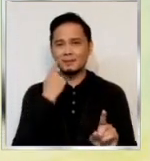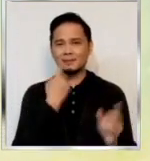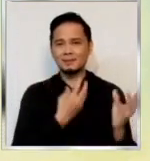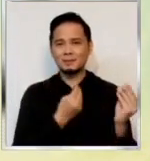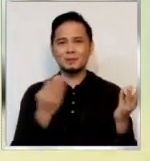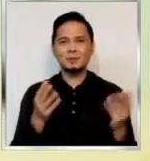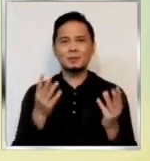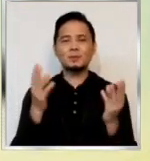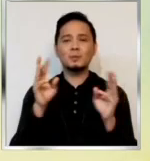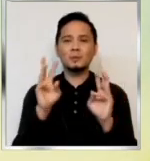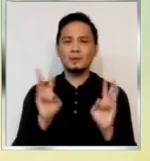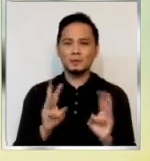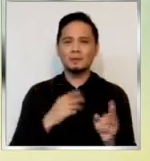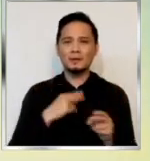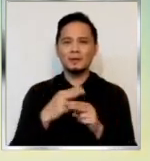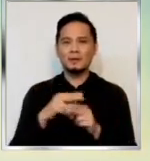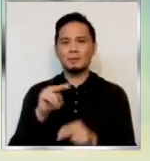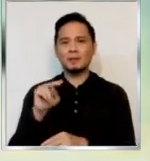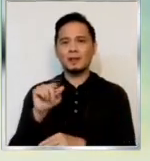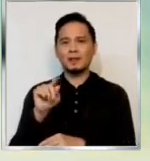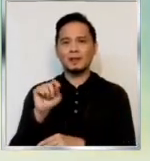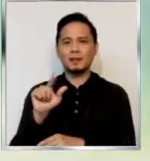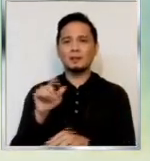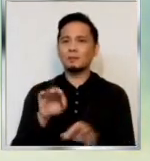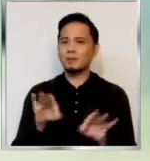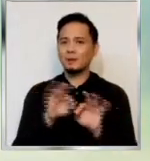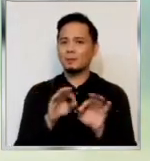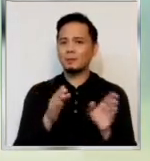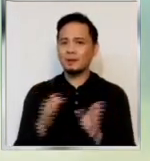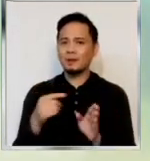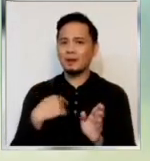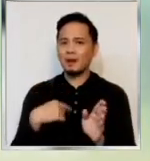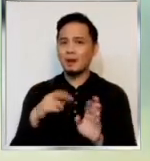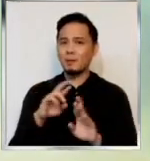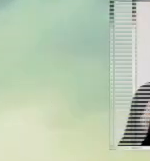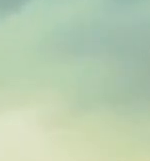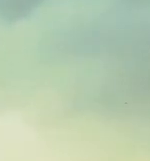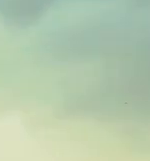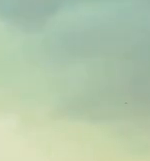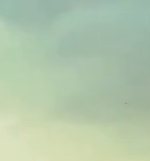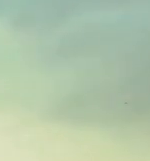Cruz. Magplano para sigurado. I am ready. Serbisyong totoo ng GMA News.